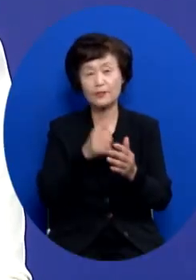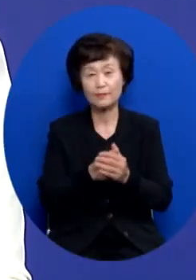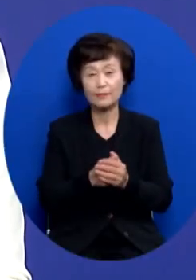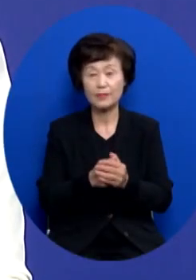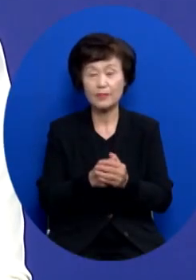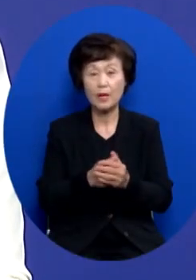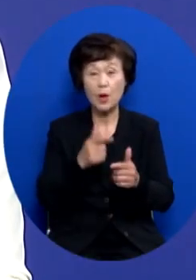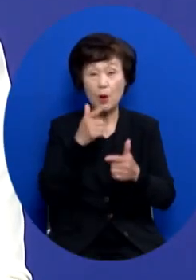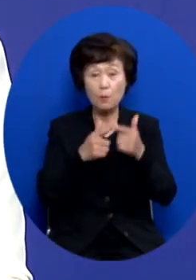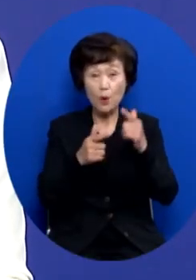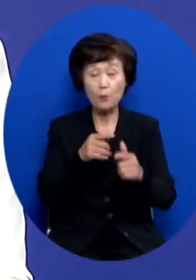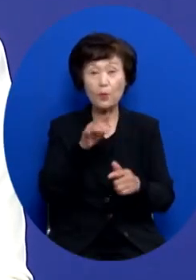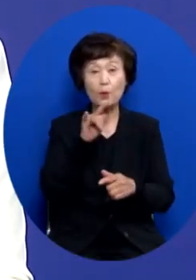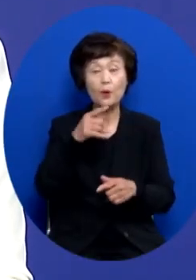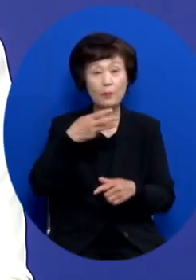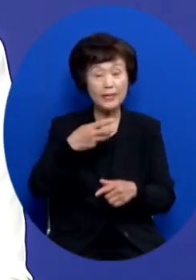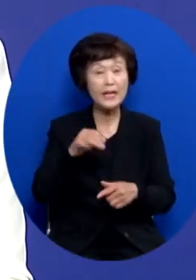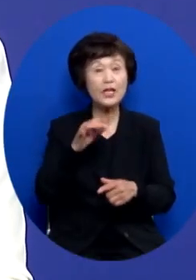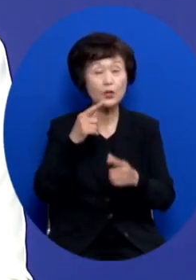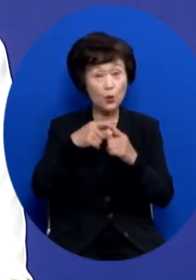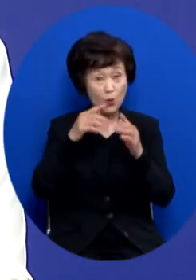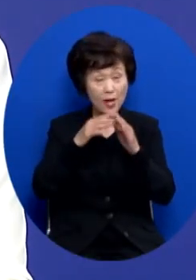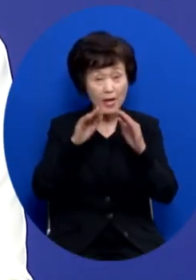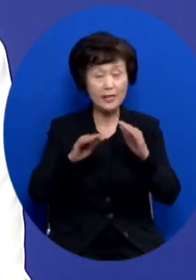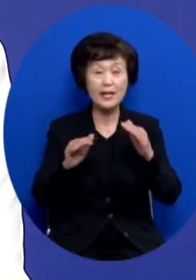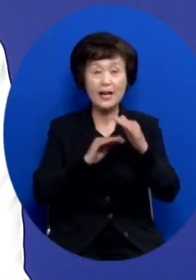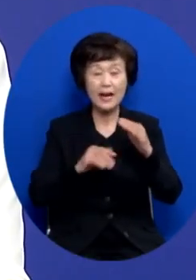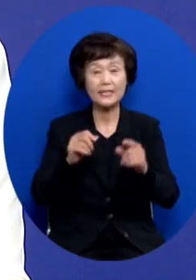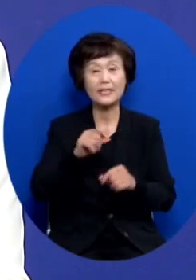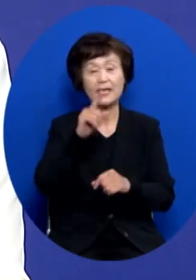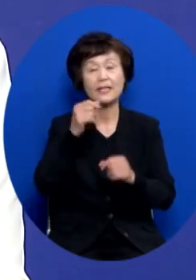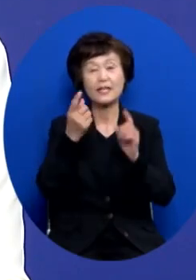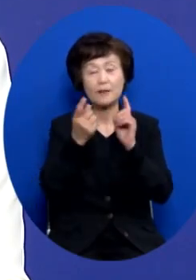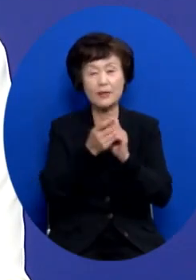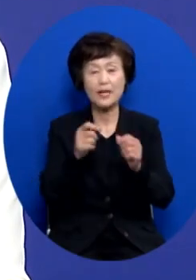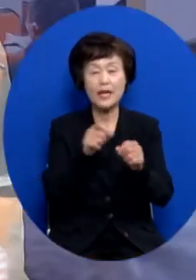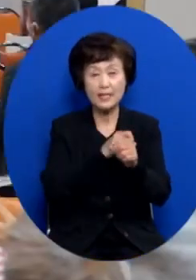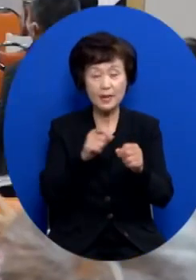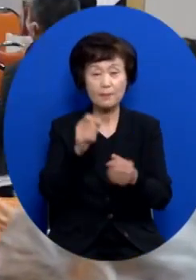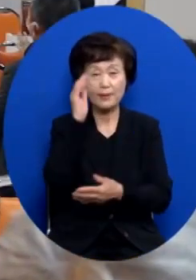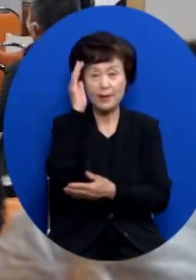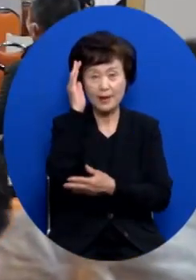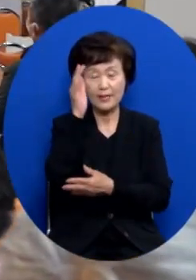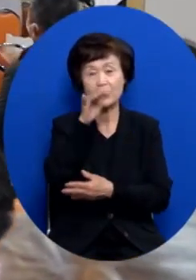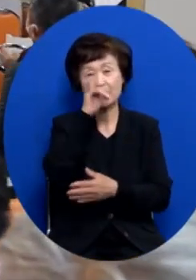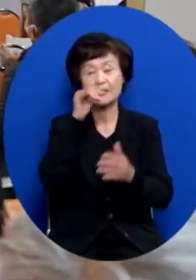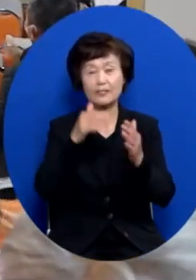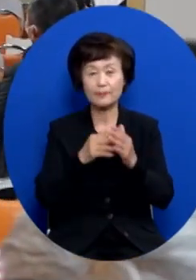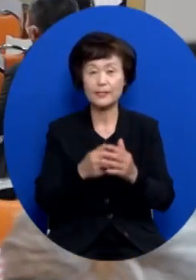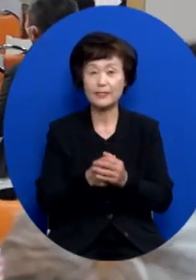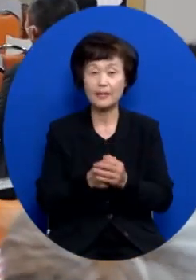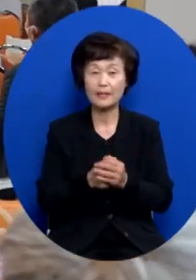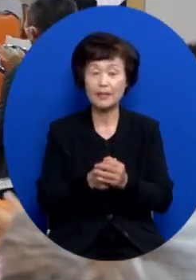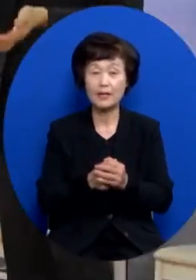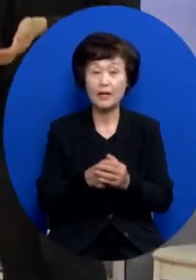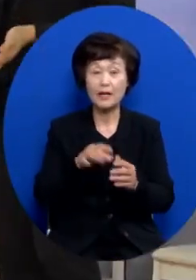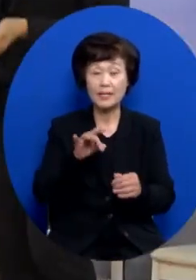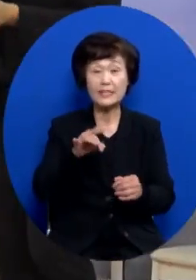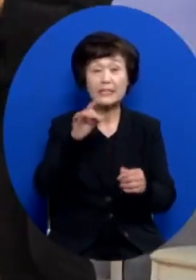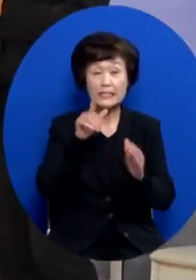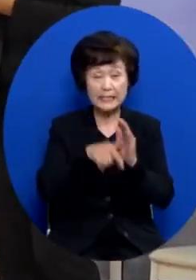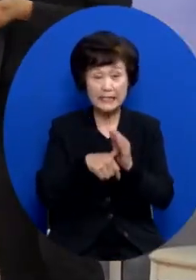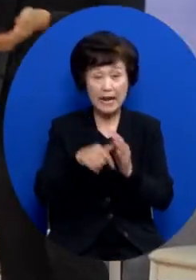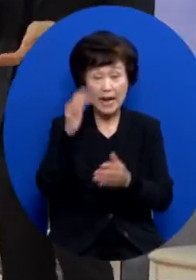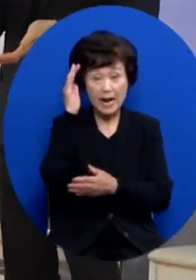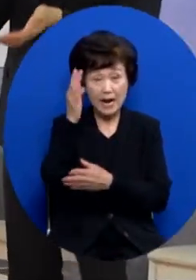목포 배달교회는 가정의 달 5월을 맞아 특별 초청 강연을 진행했습니다. 첫 시간 강사는